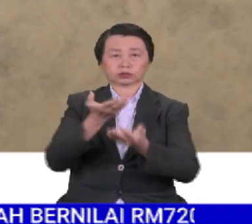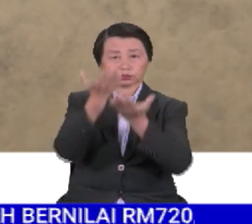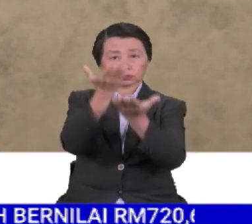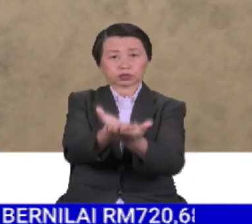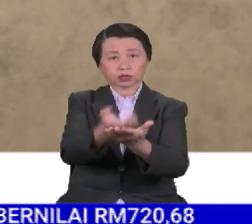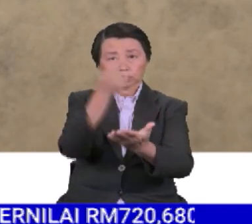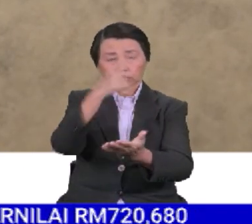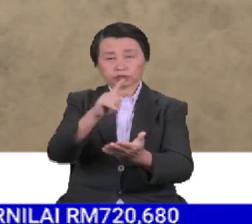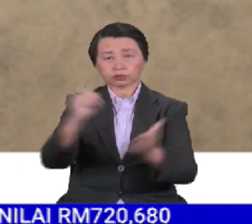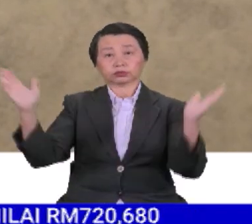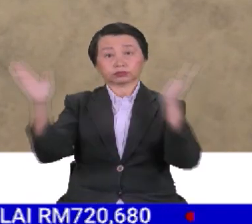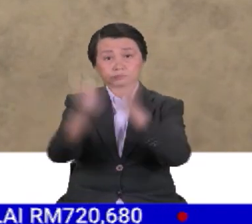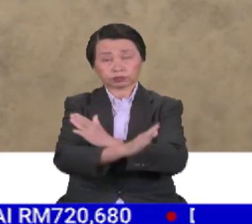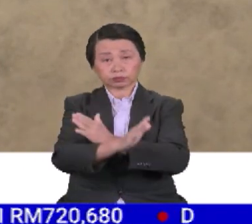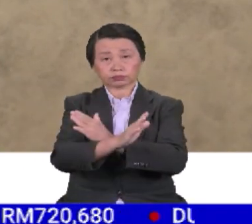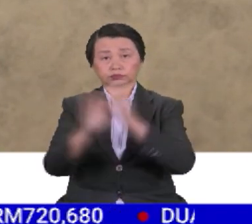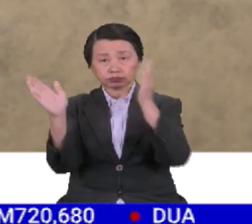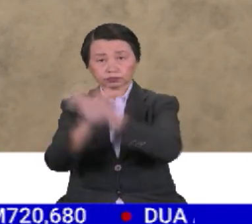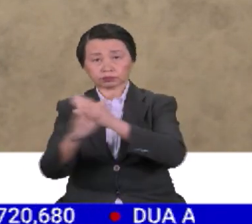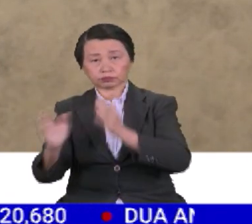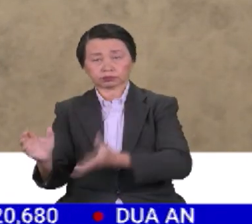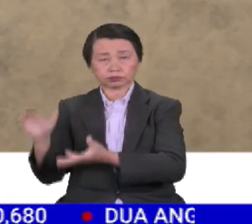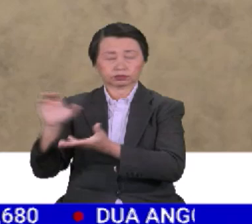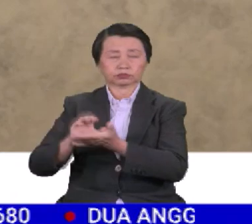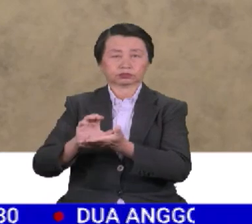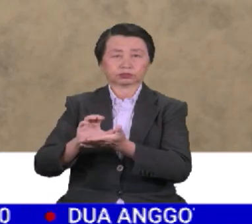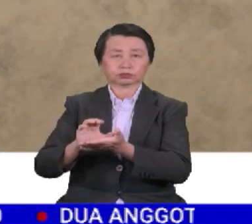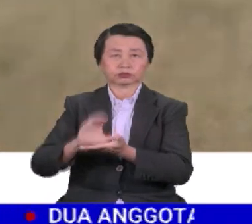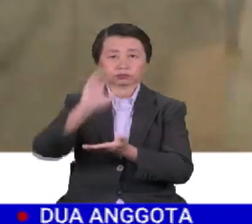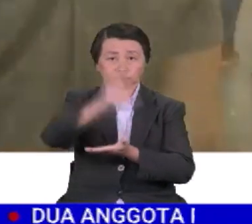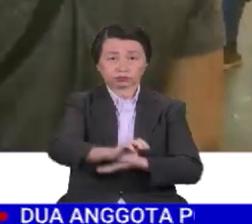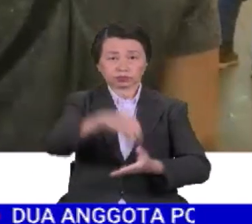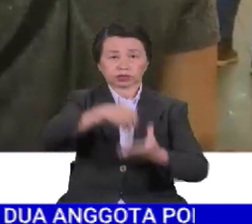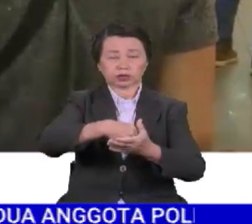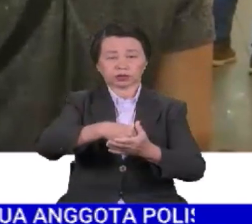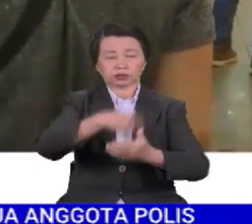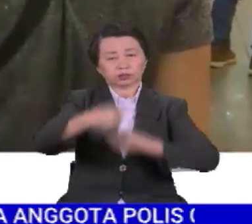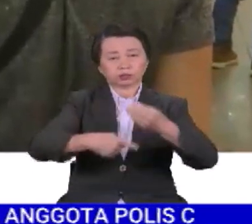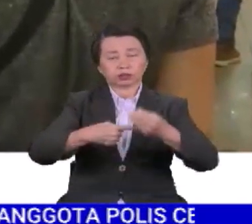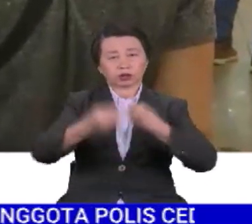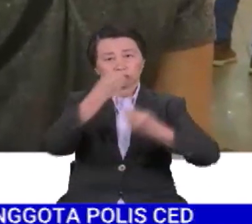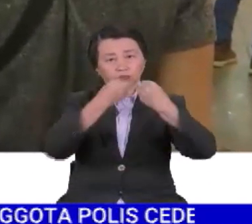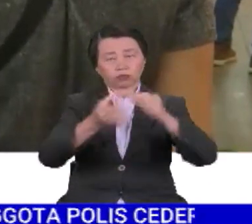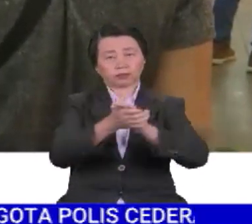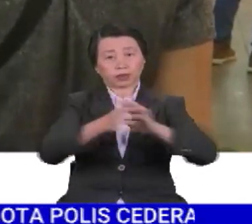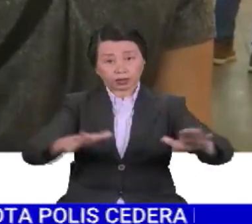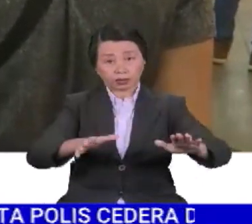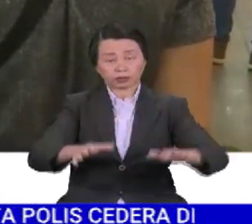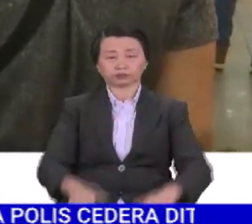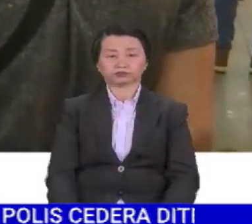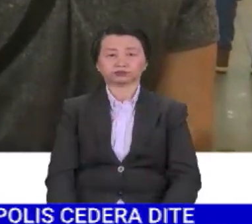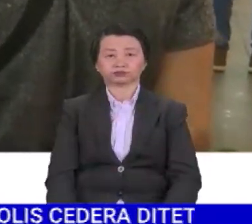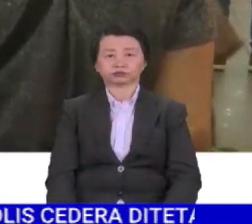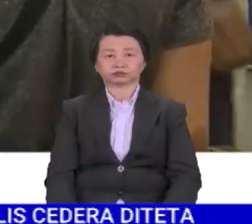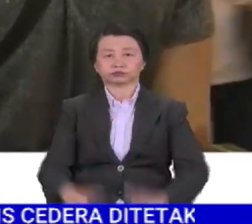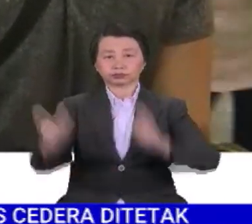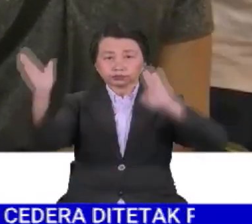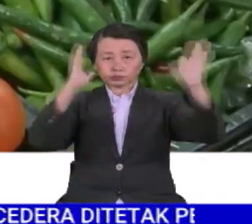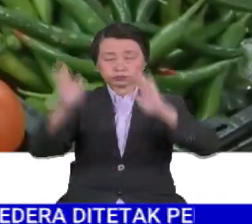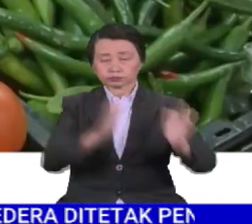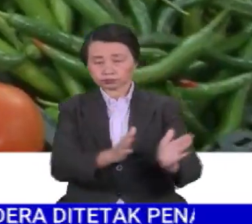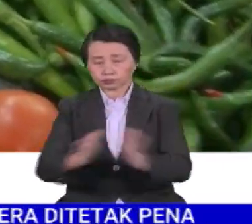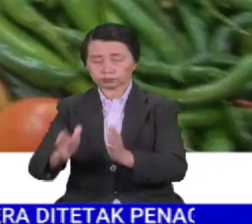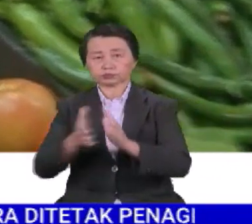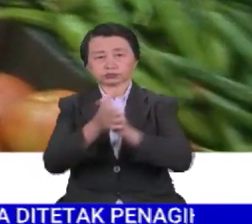cadangan untuk reverse investment dari segi food security di Malaysia ini. Di Malaysia, Pelan Tindakan Dasar